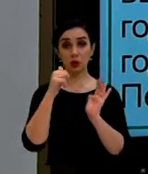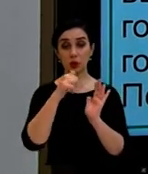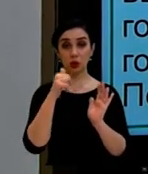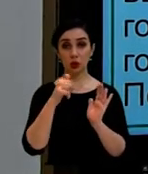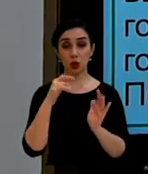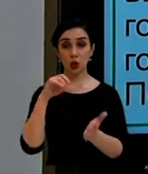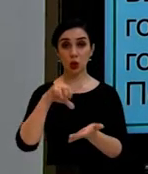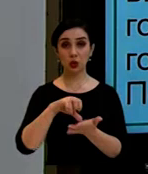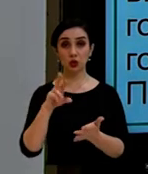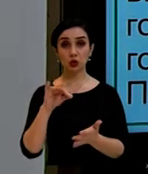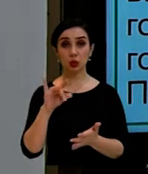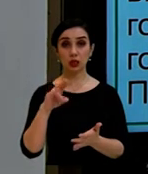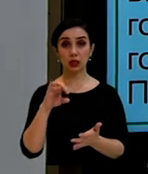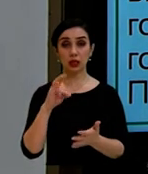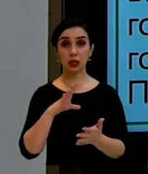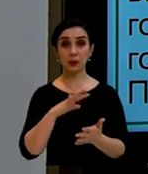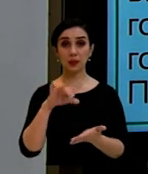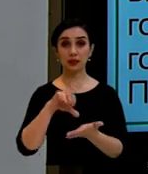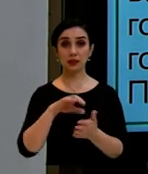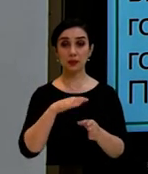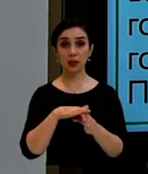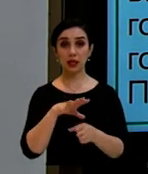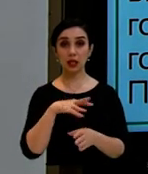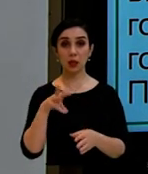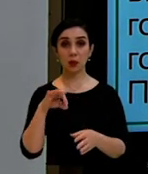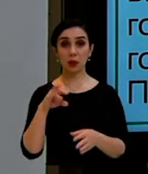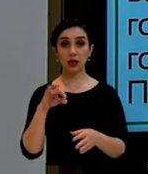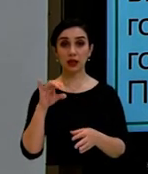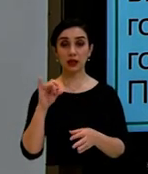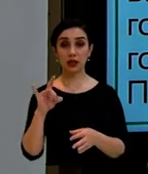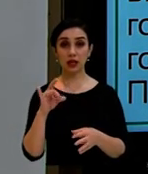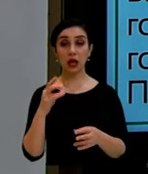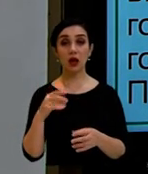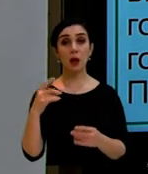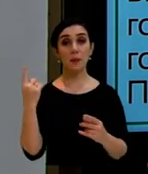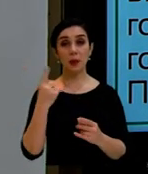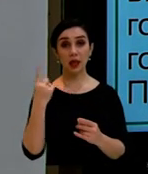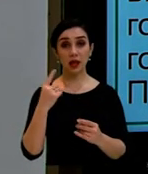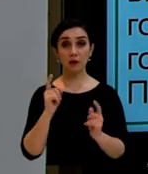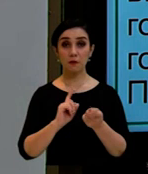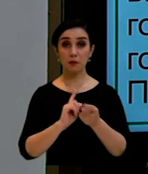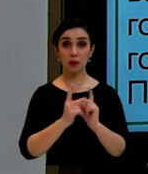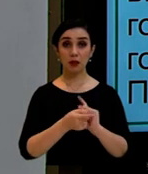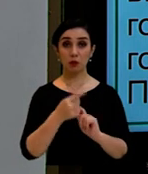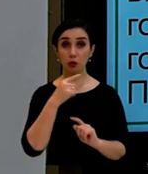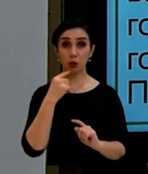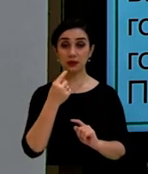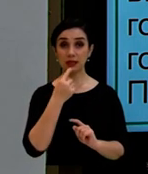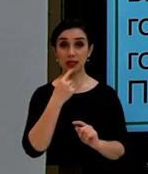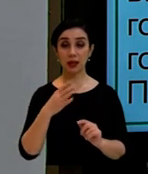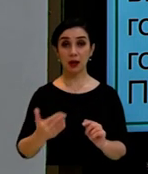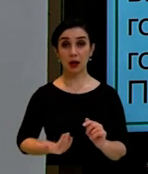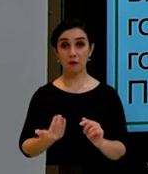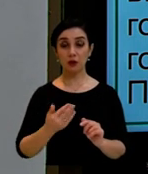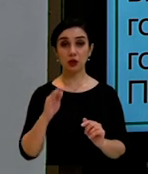журден и исполнял мольер первый русский перевод комедий был выполнен